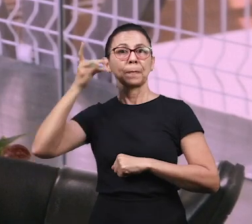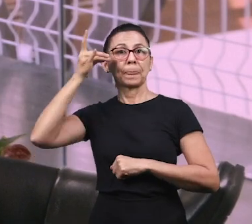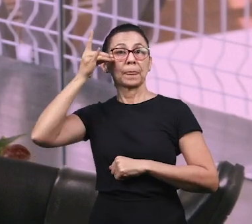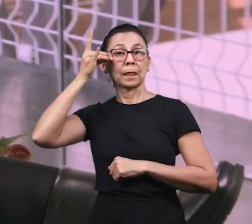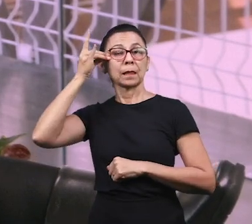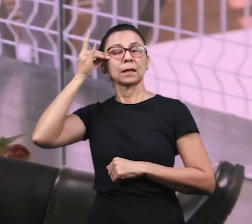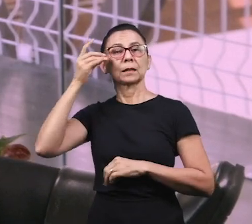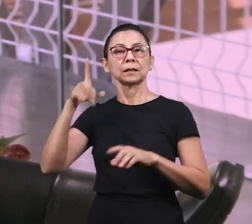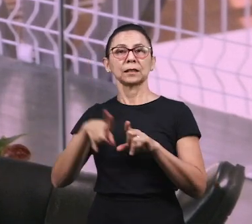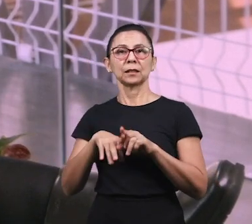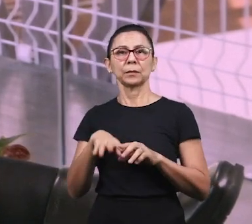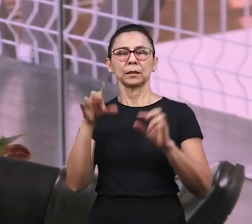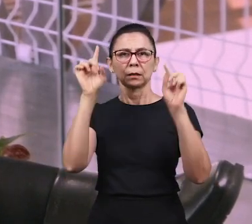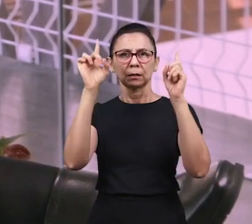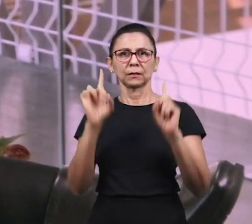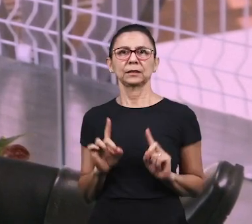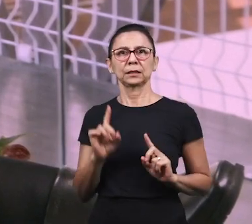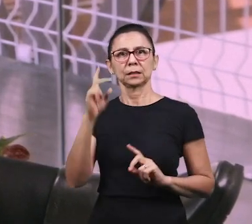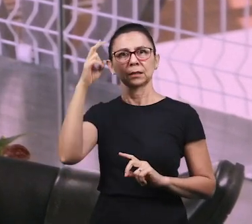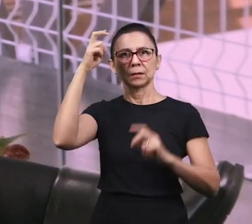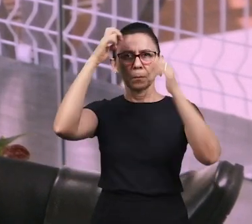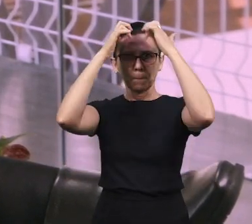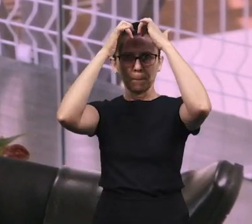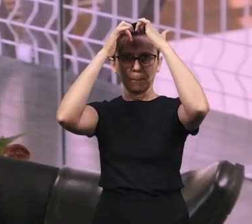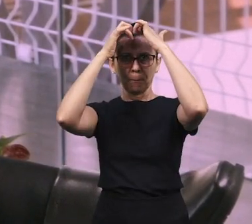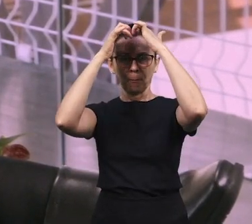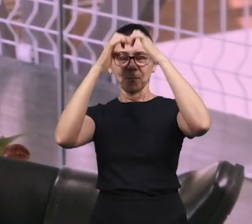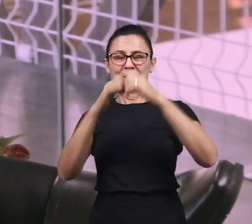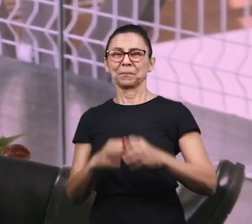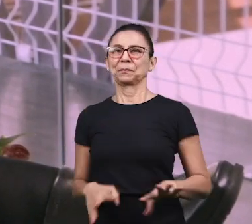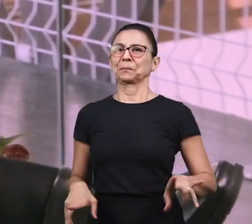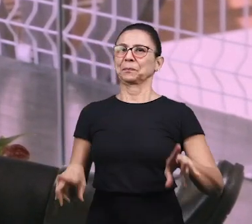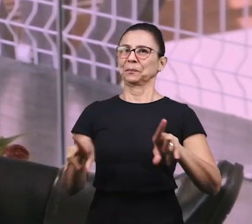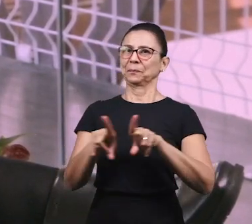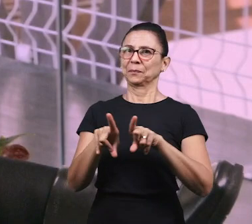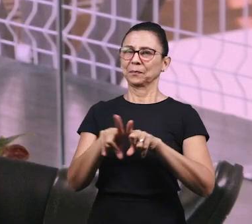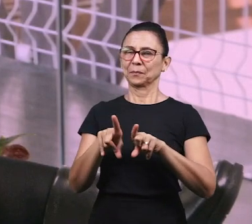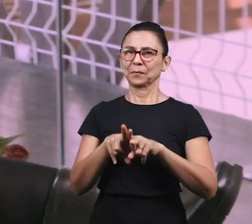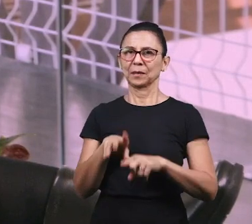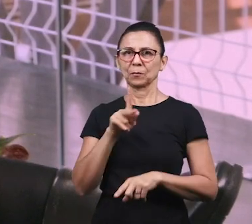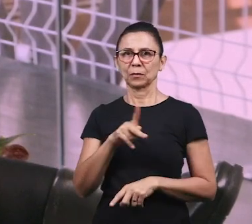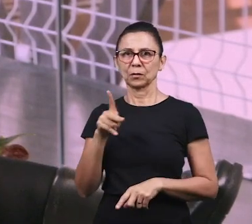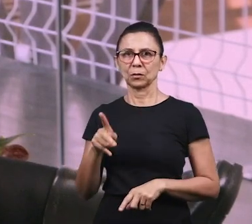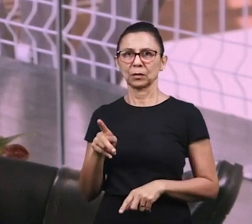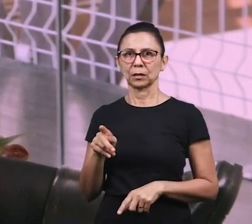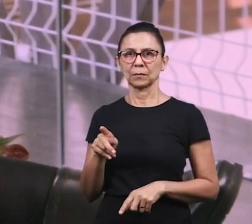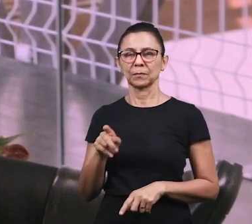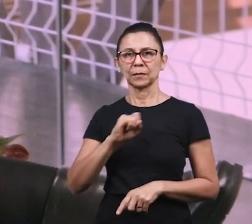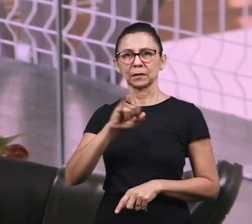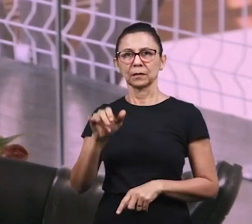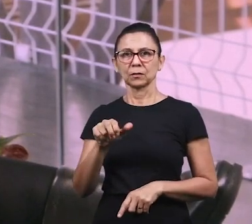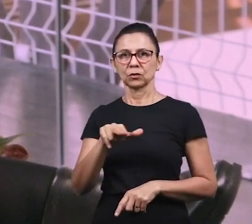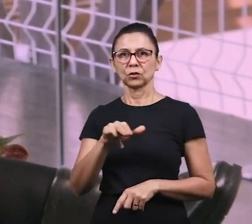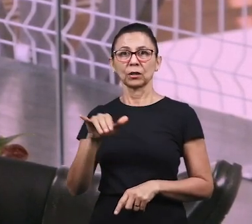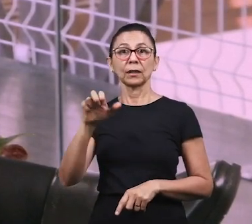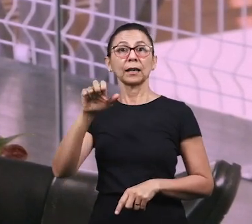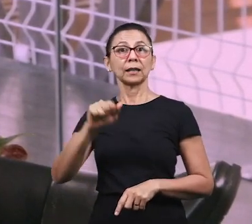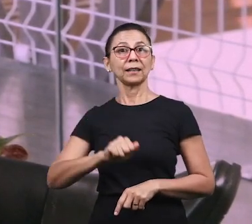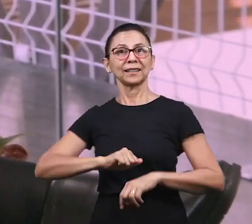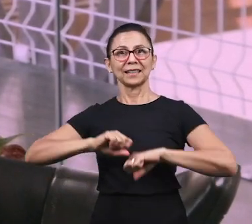pour les enfants avec le syndrome de Down. Dans Parfaite Louange, la